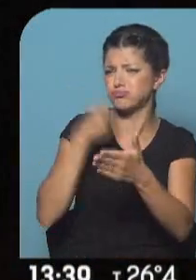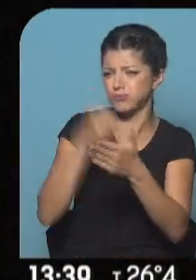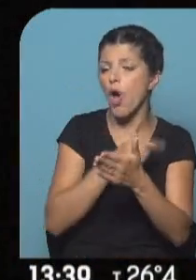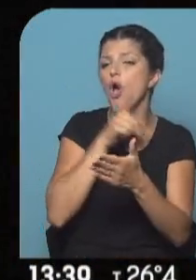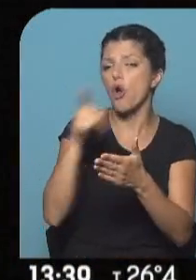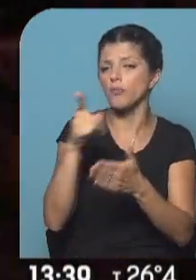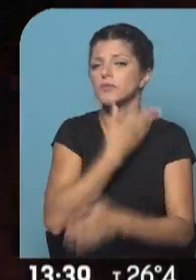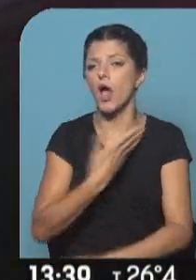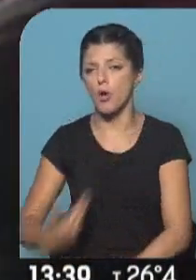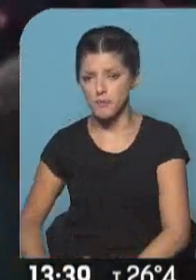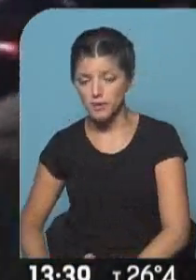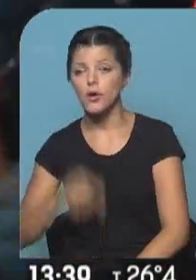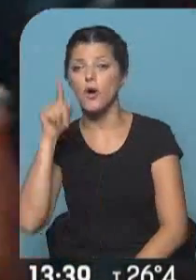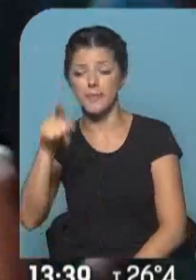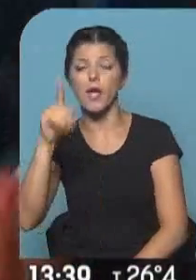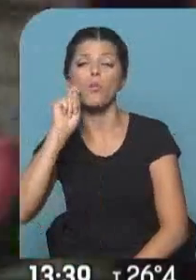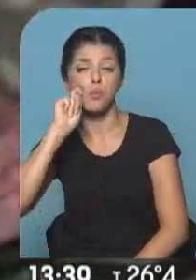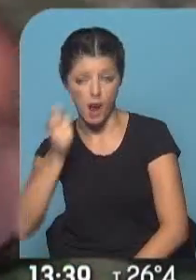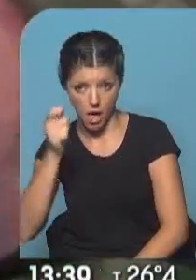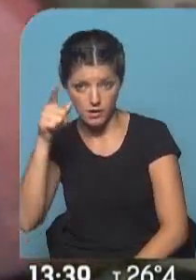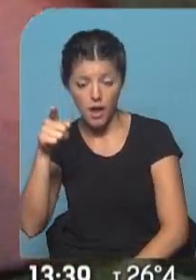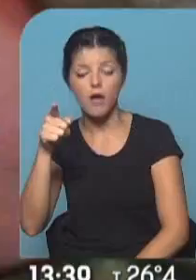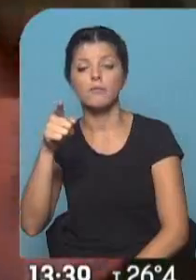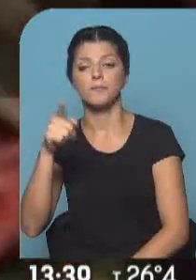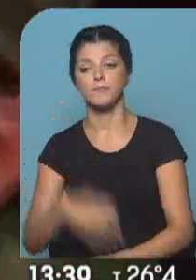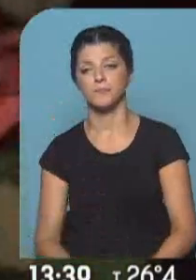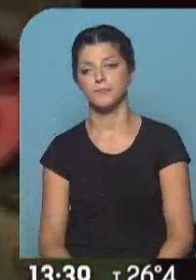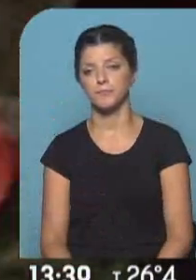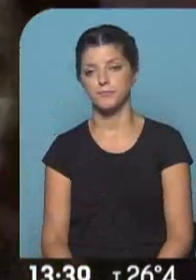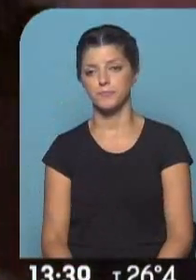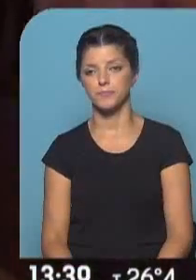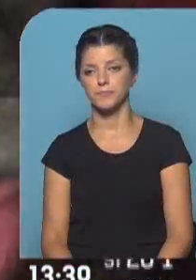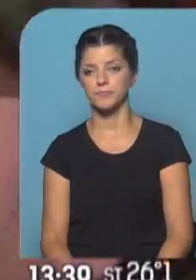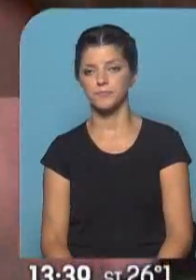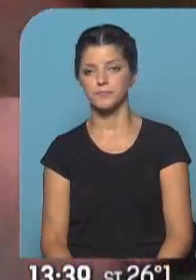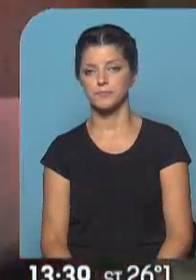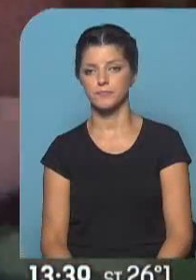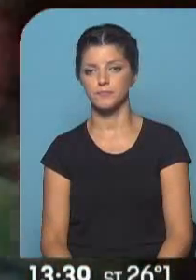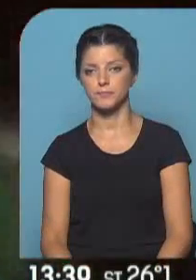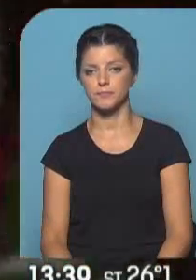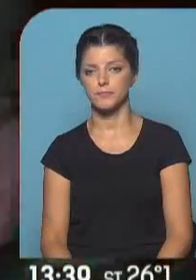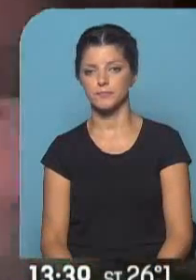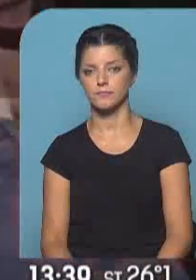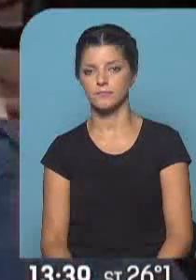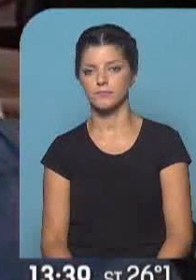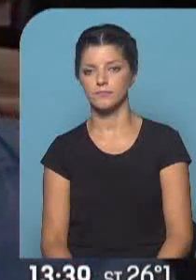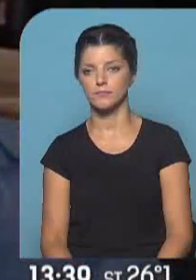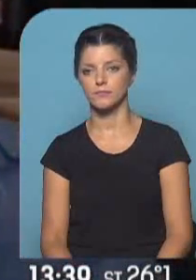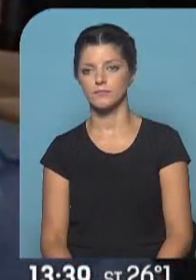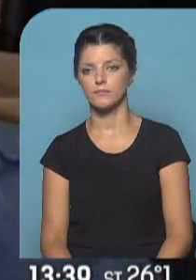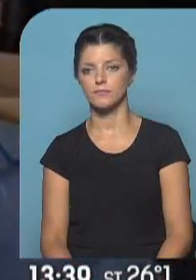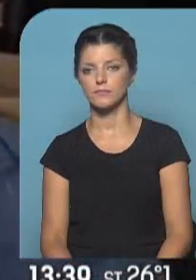contra el gobierno de Poroshenko, apoyado en su gran popularidad. Мої подальші дії робити те, що я